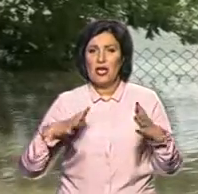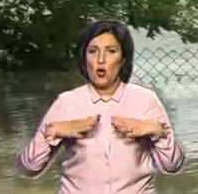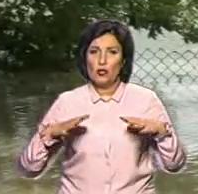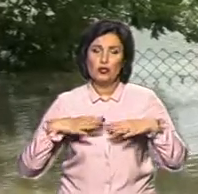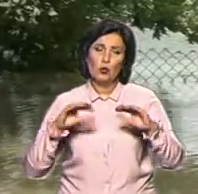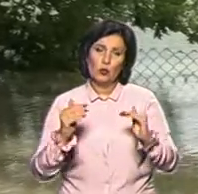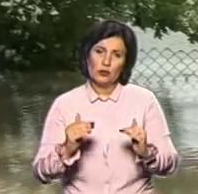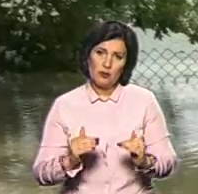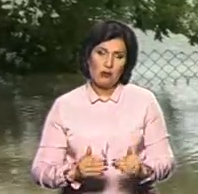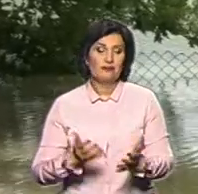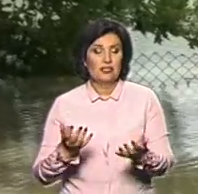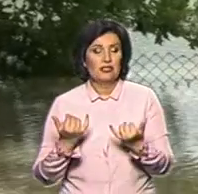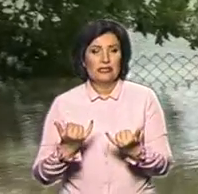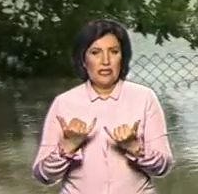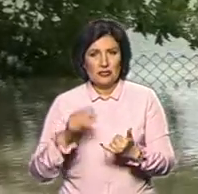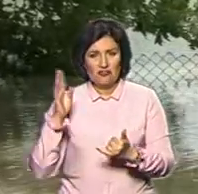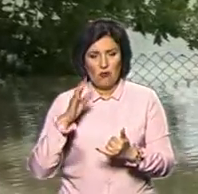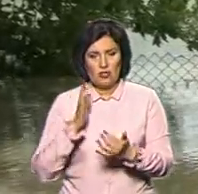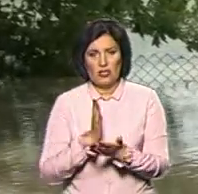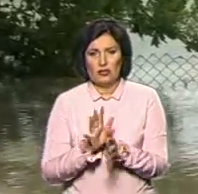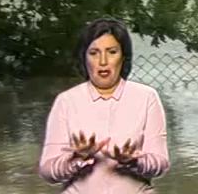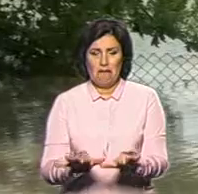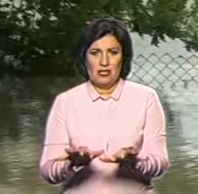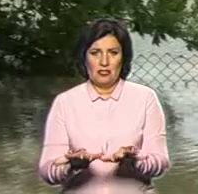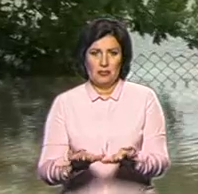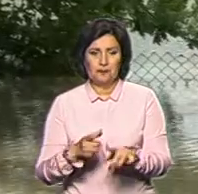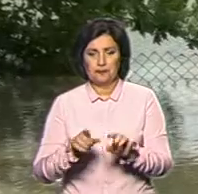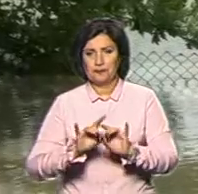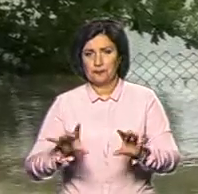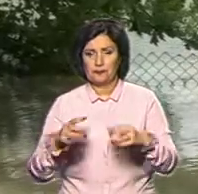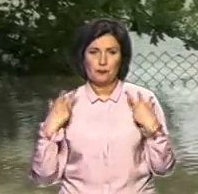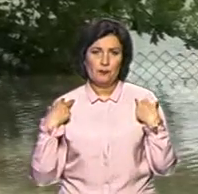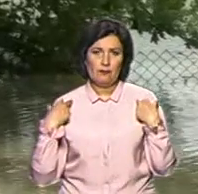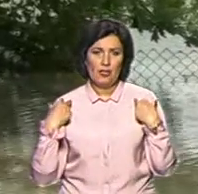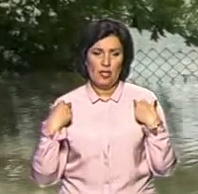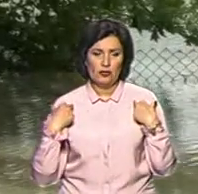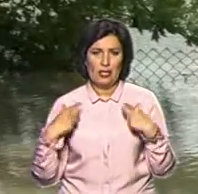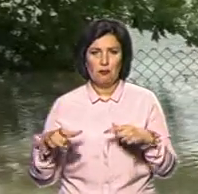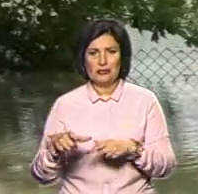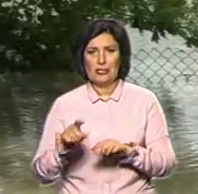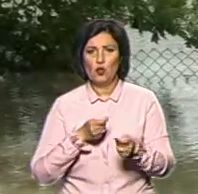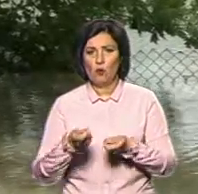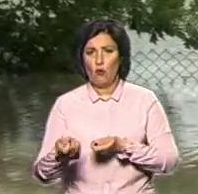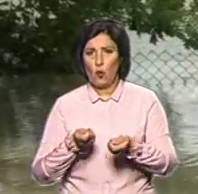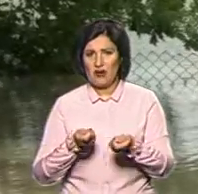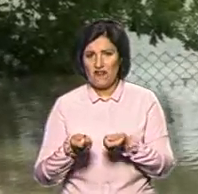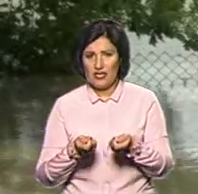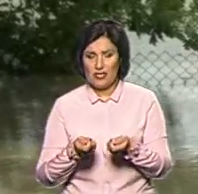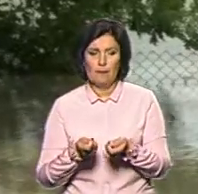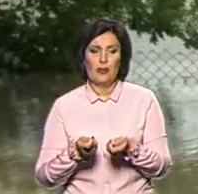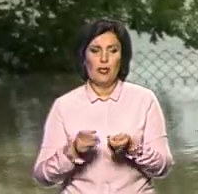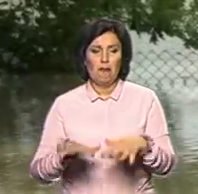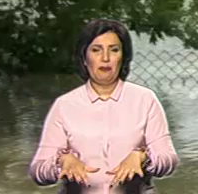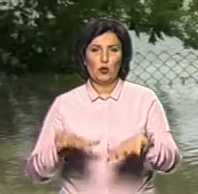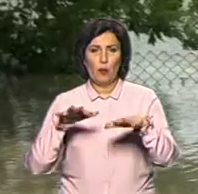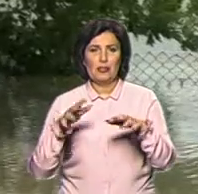спаду, втім зараз вода стоїть на місці. Про це нам у коментарі сказав начальник басейнового управління Андрій Кавуля.